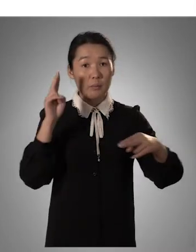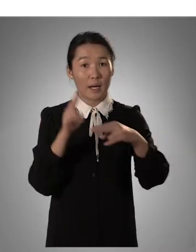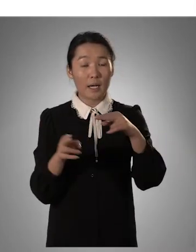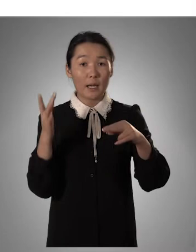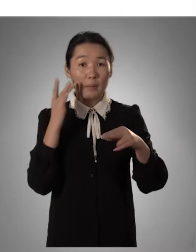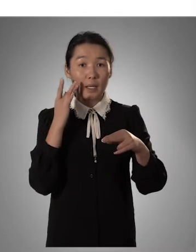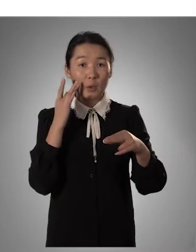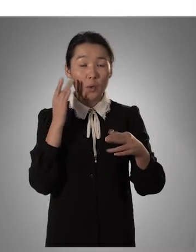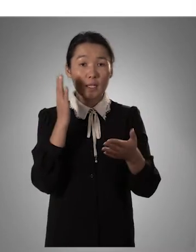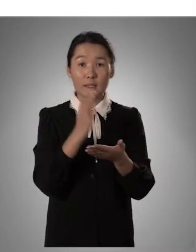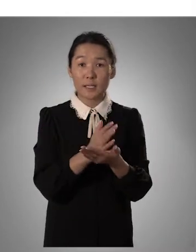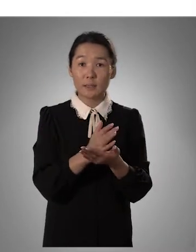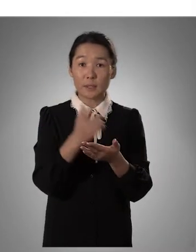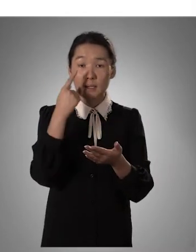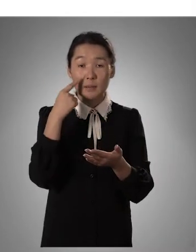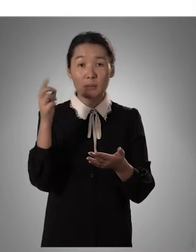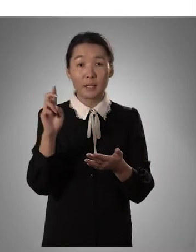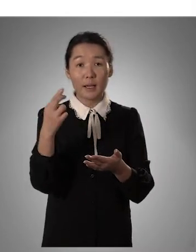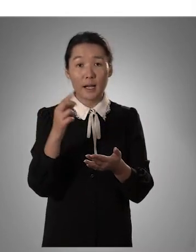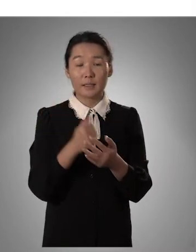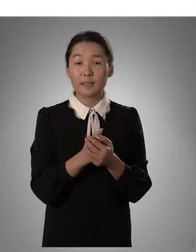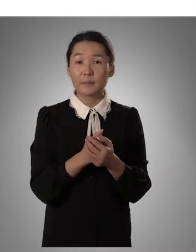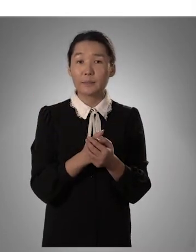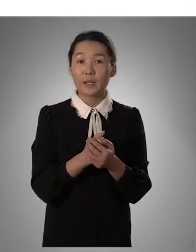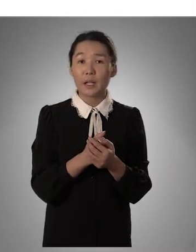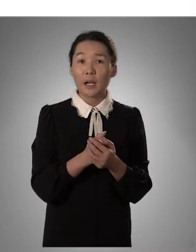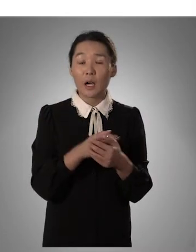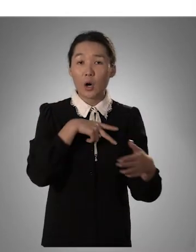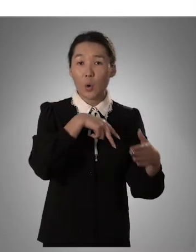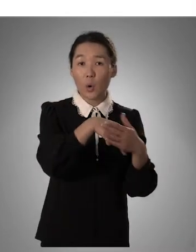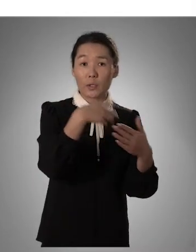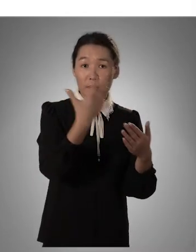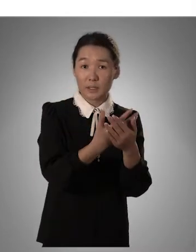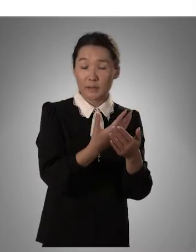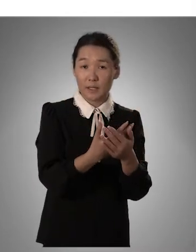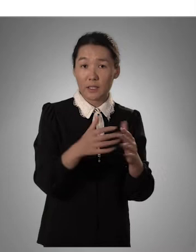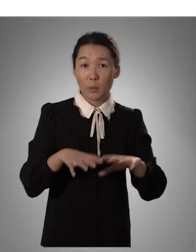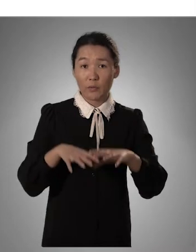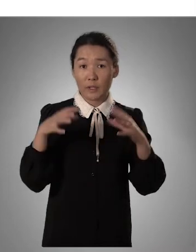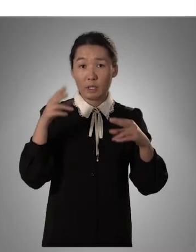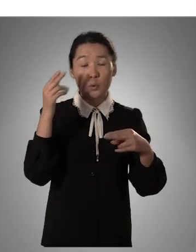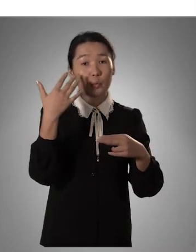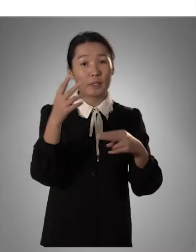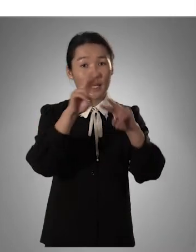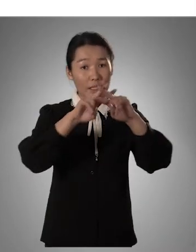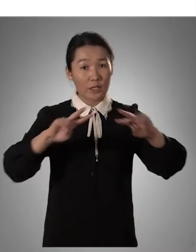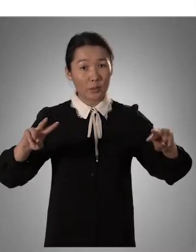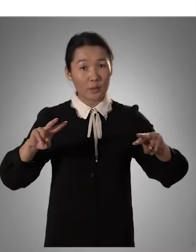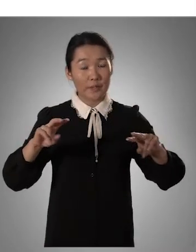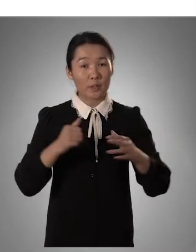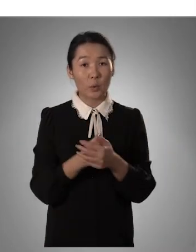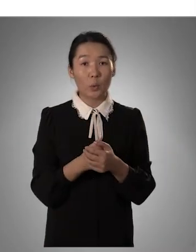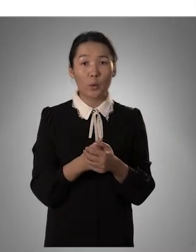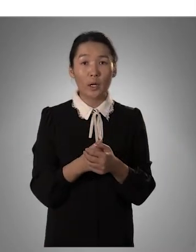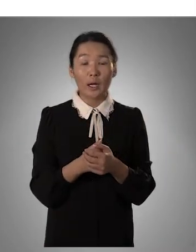закреплены бриллианта орден представляет собой выпуклую пятиконечную звезду закрепленными по